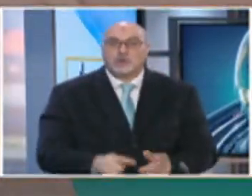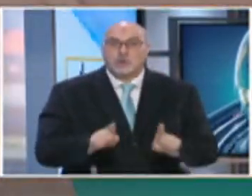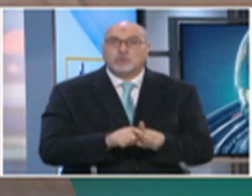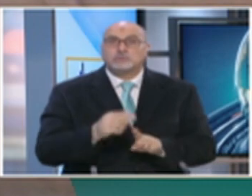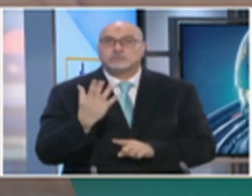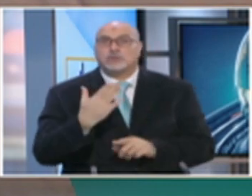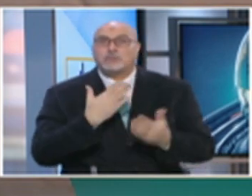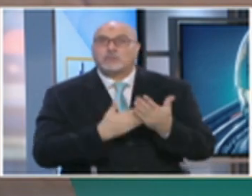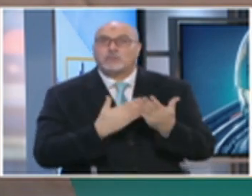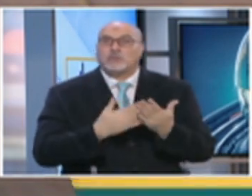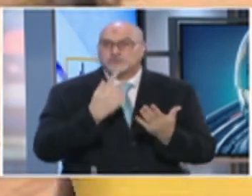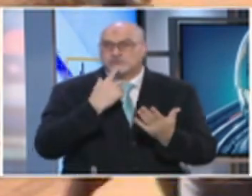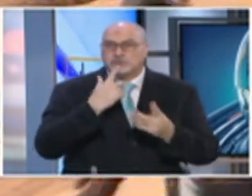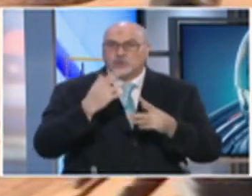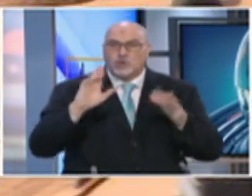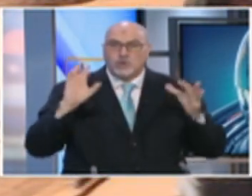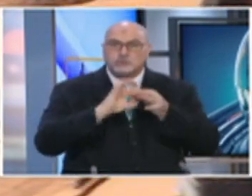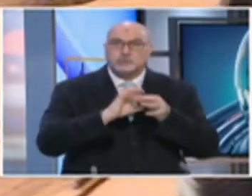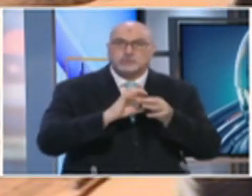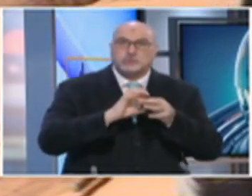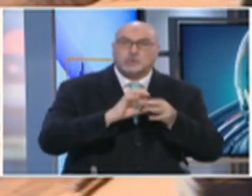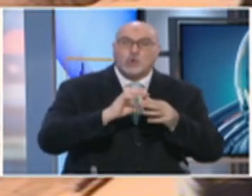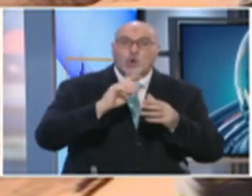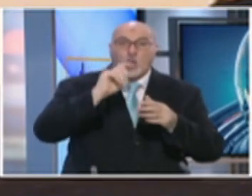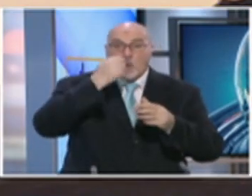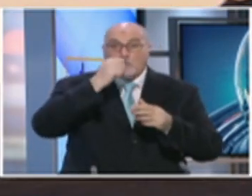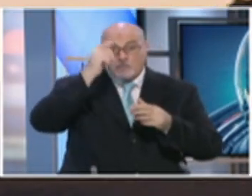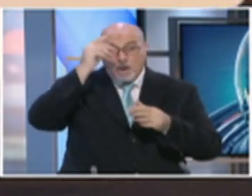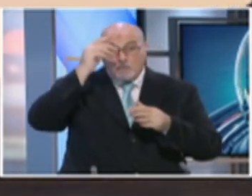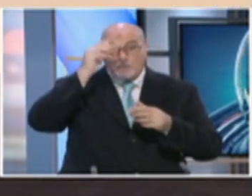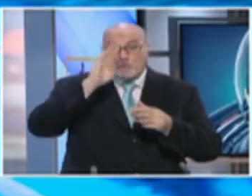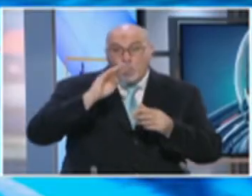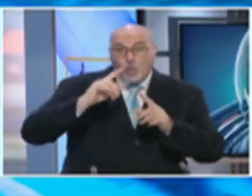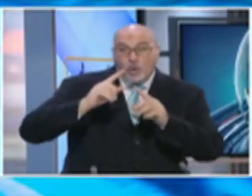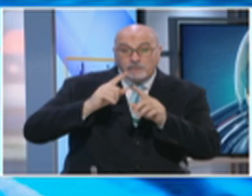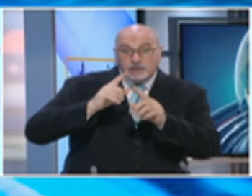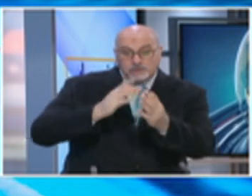تظهر لنا عراقه حضاره الرجل الازرق على مر العصور.